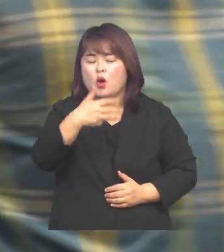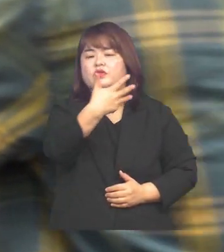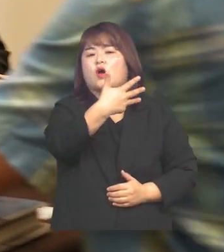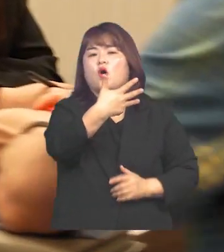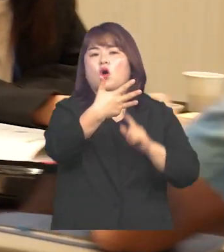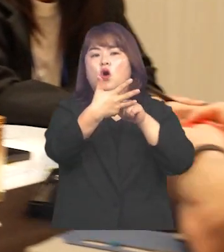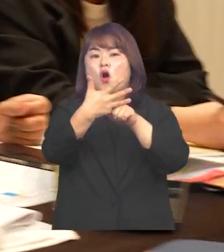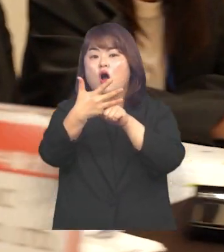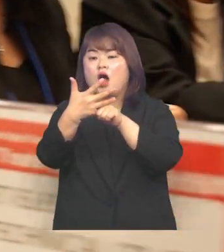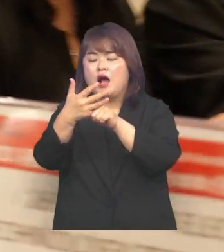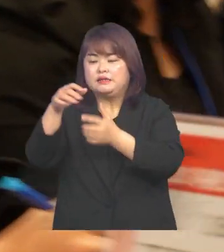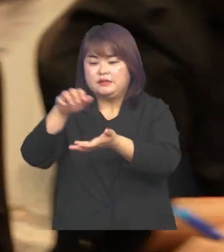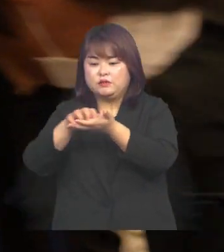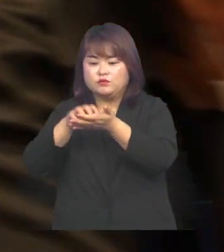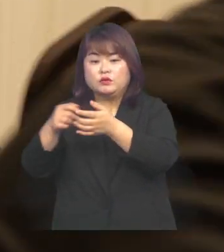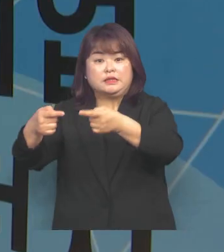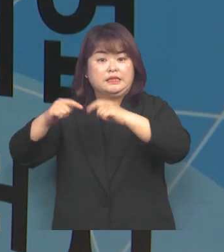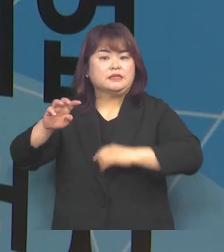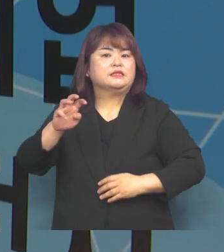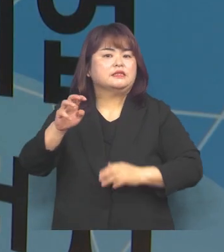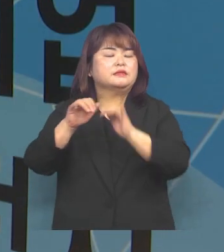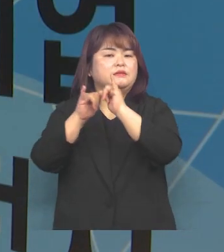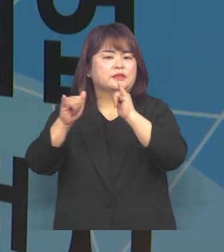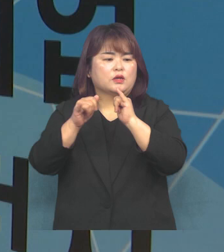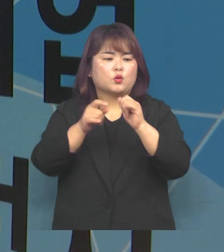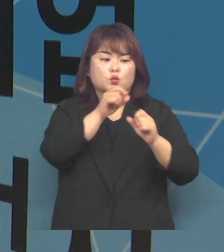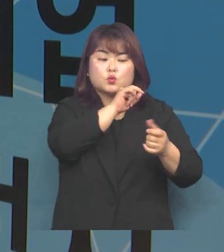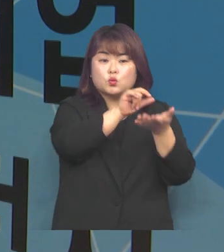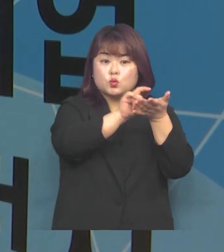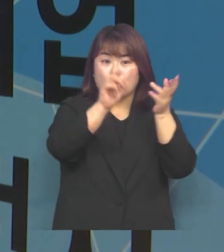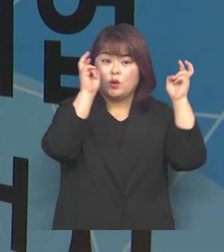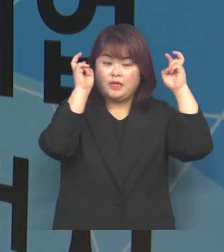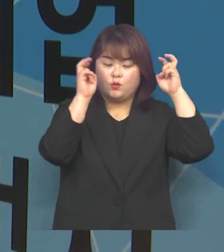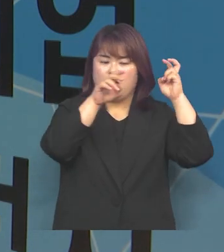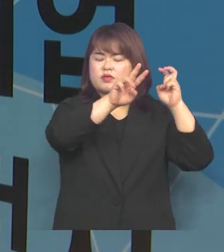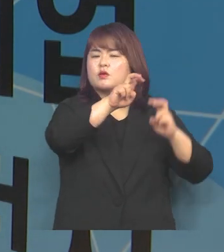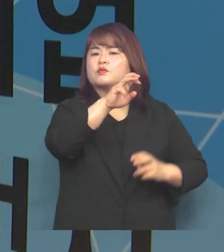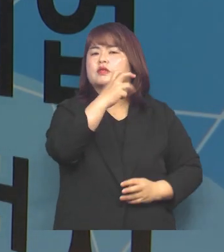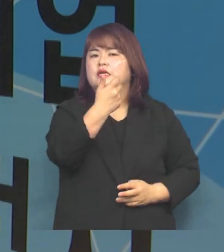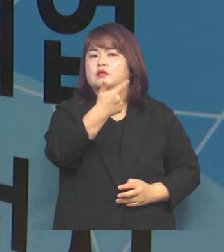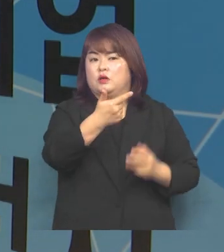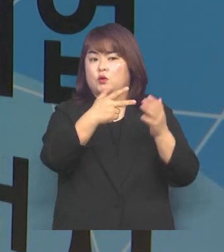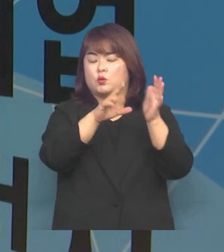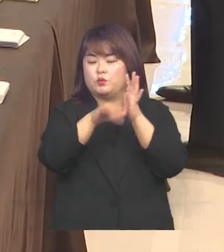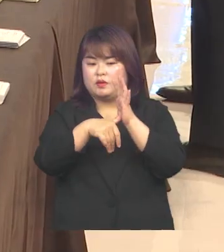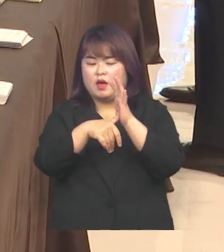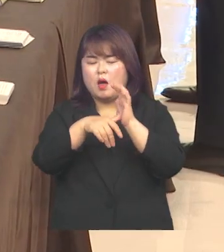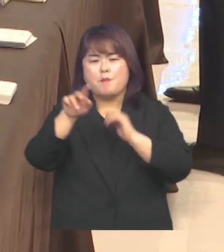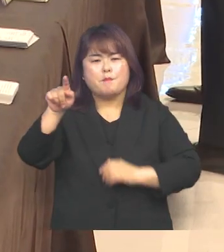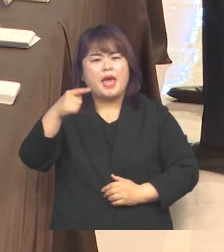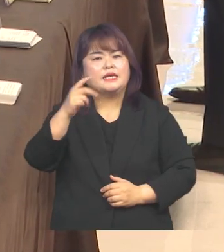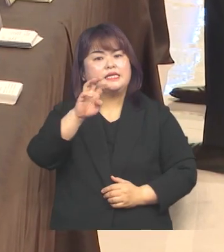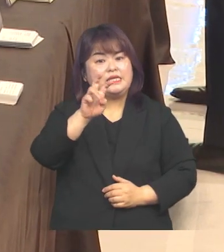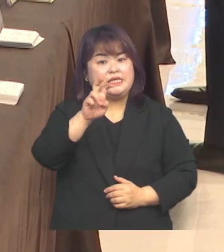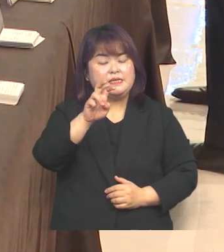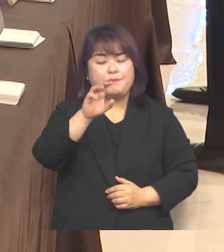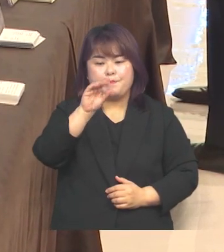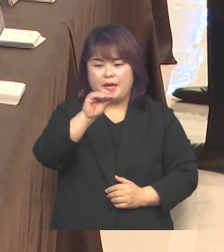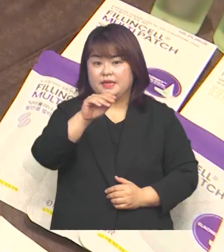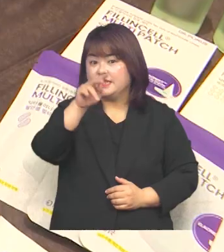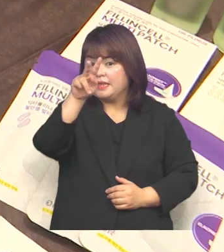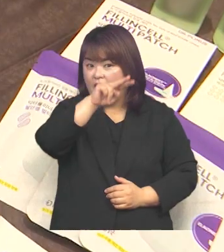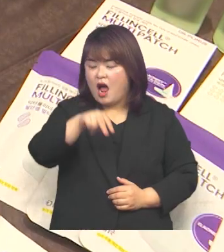8개국 20개사의 바이어 30여 명과 지역 중소기업 37개사가 참가했으며 행사에서는 약 120만